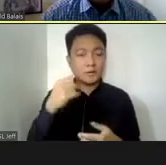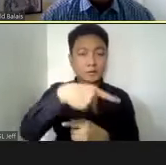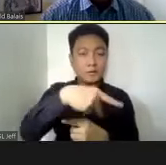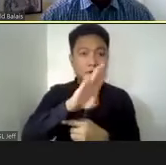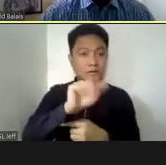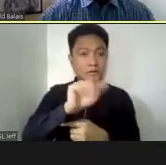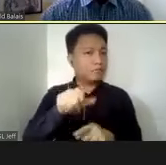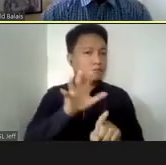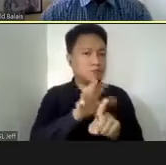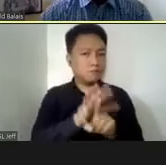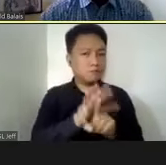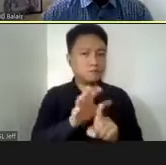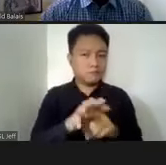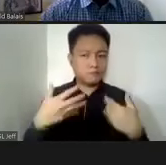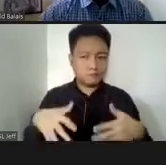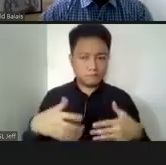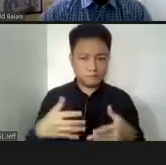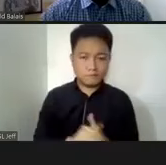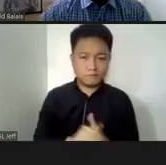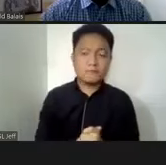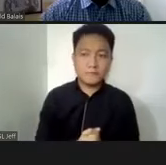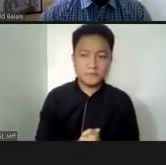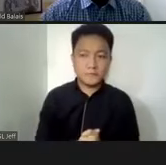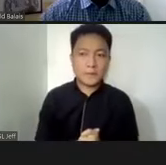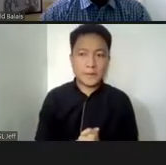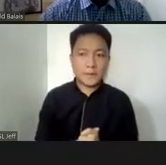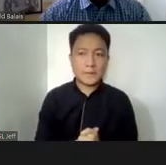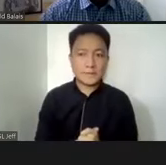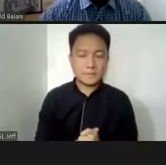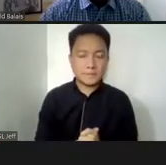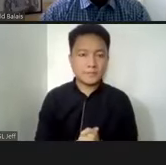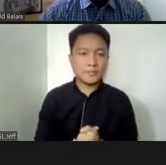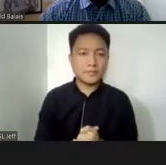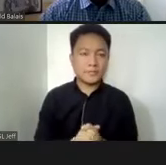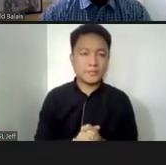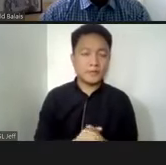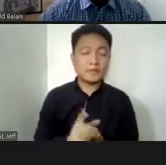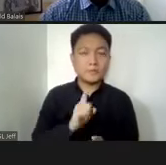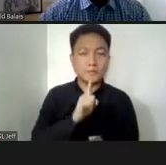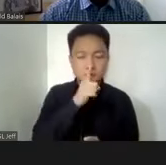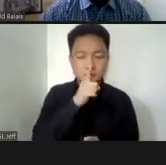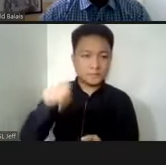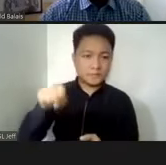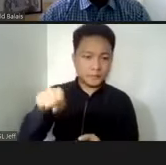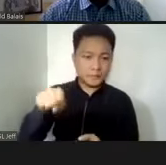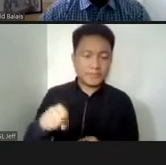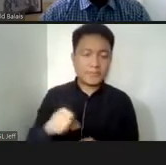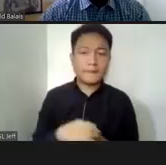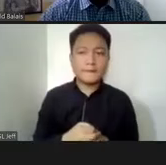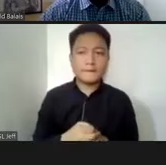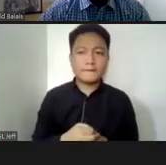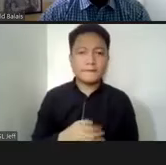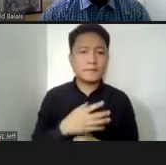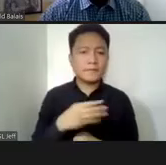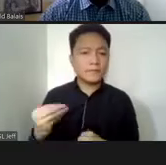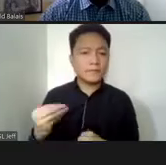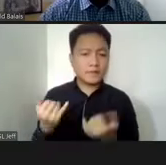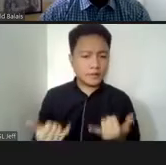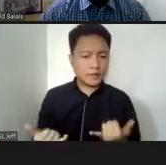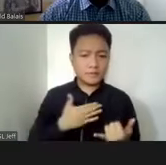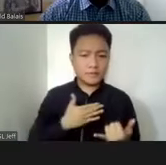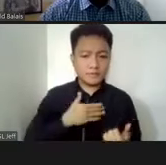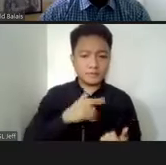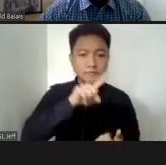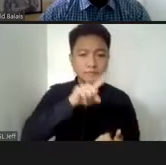Arnold. And ang tanong ko eh, bakit gano'ng ka-importante yung ganyan, meron kang